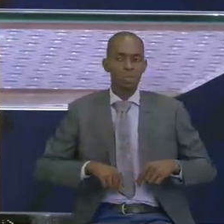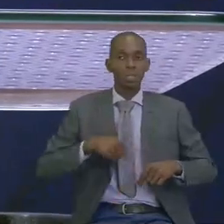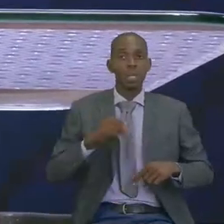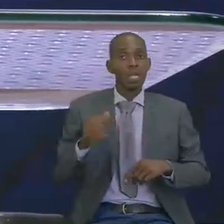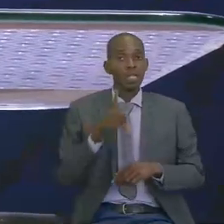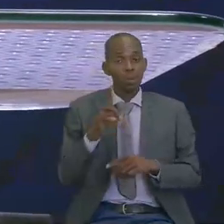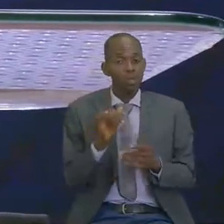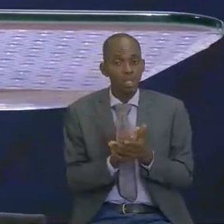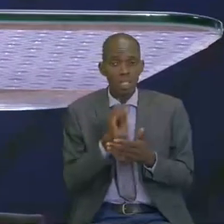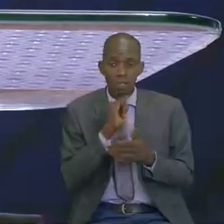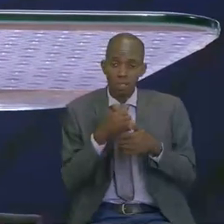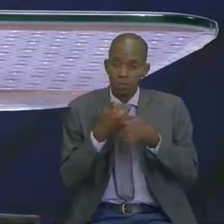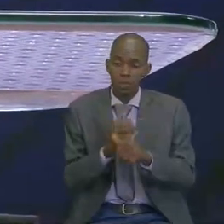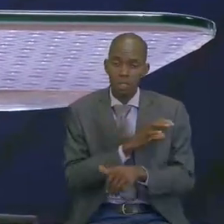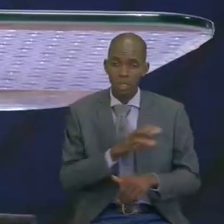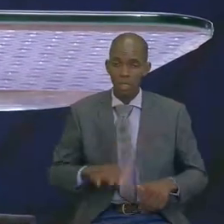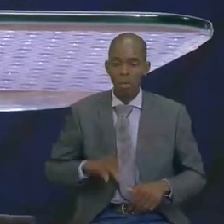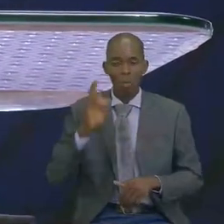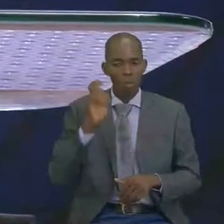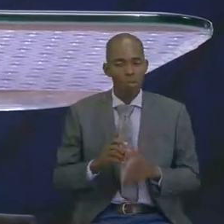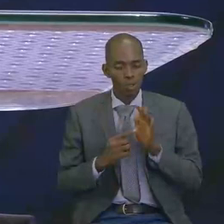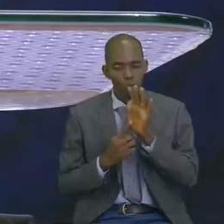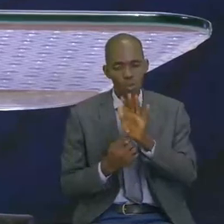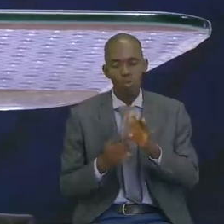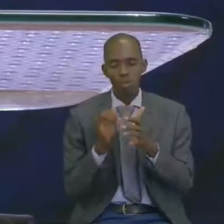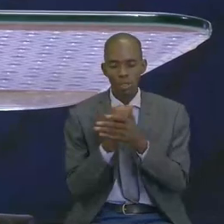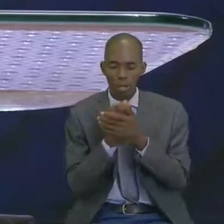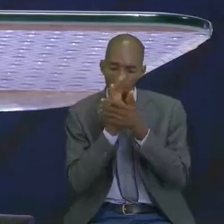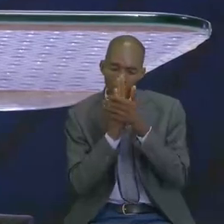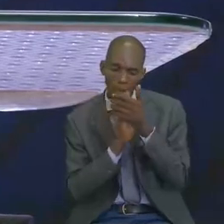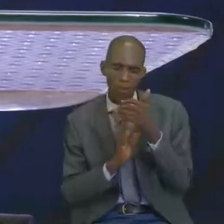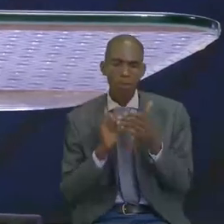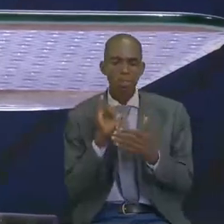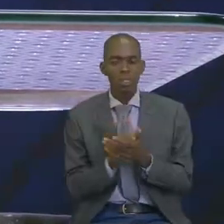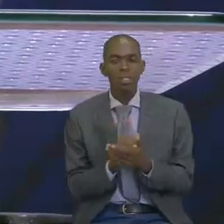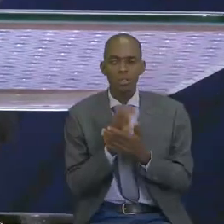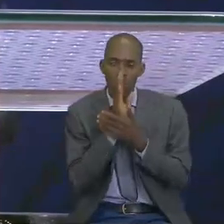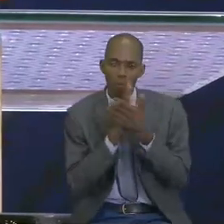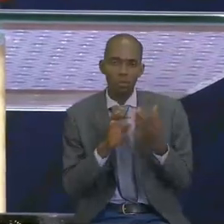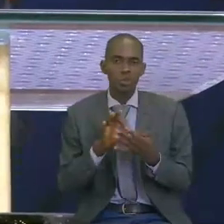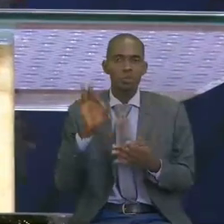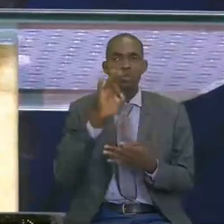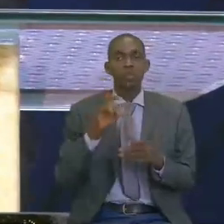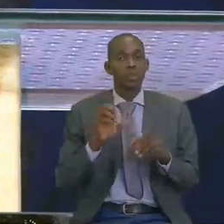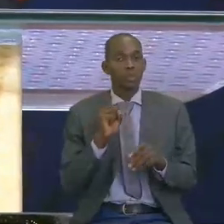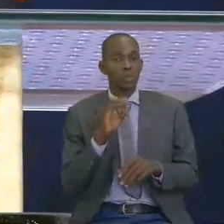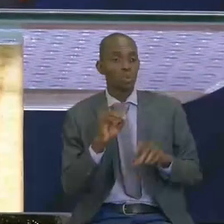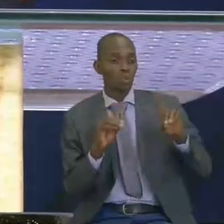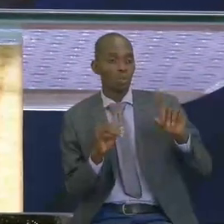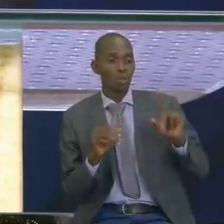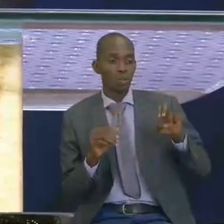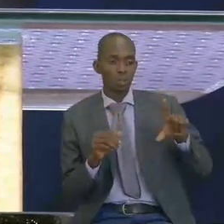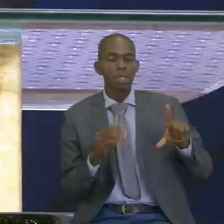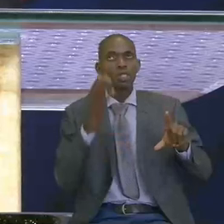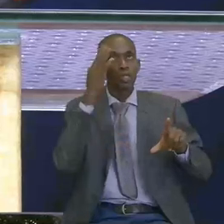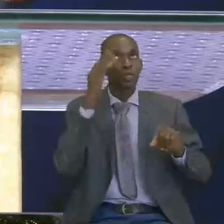doux. Quiconque suit Christ doit démontrer l'humilité et cette bassesse d'esprit. Daniel connaît